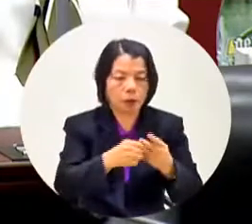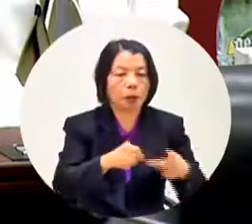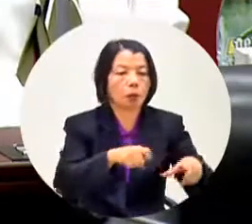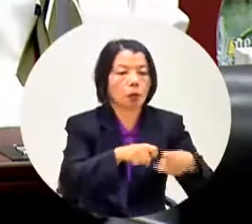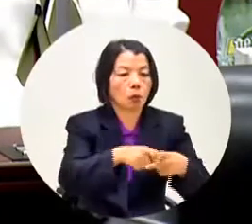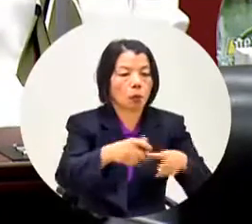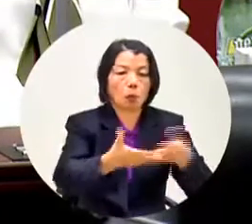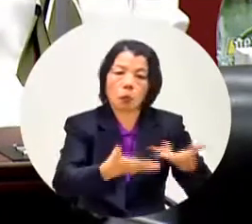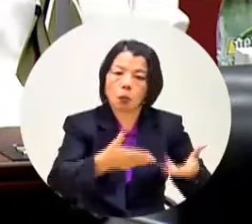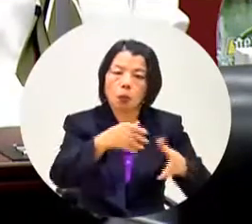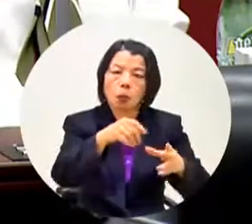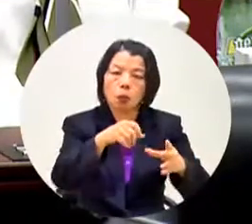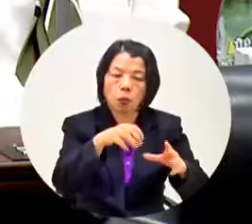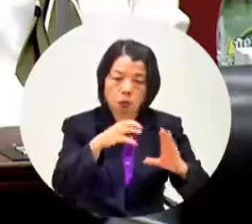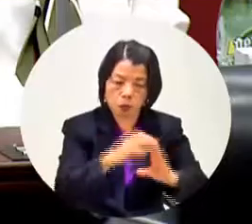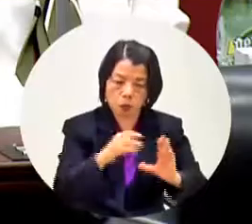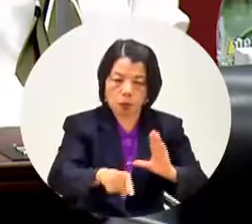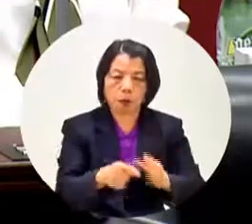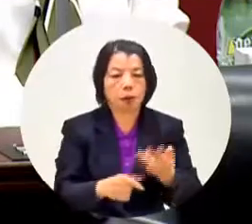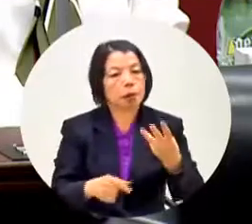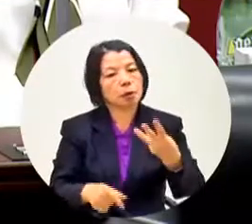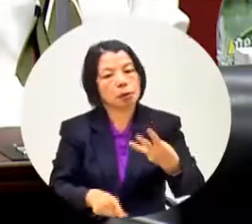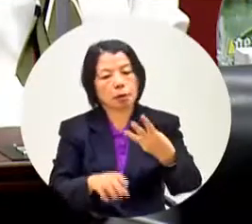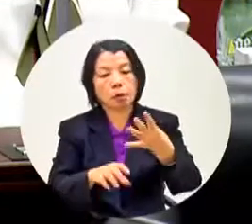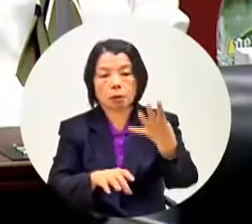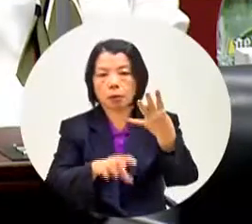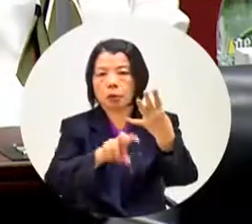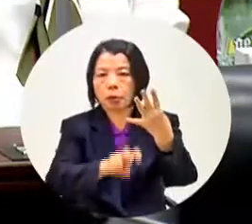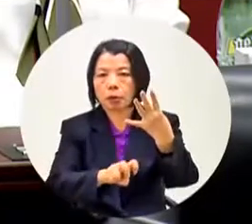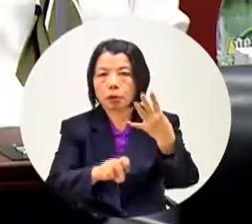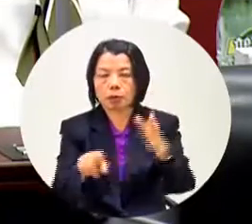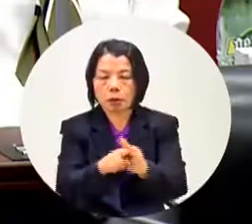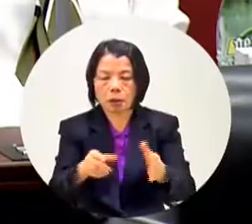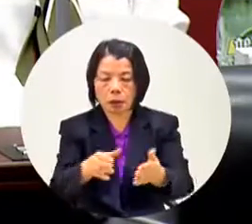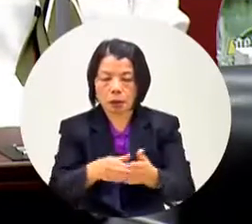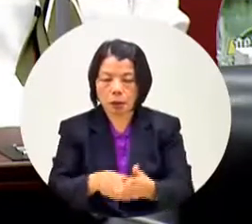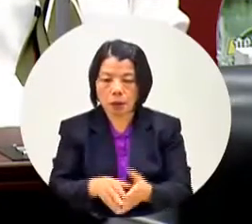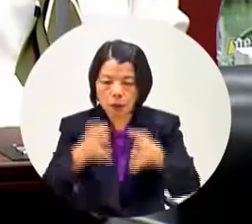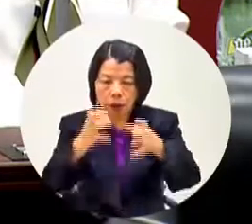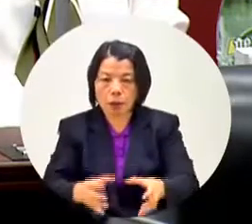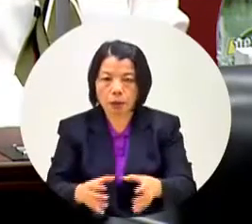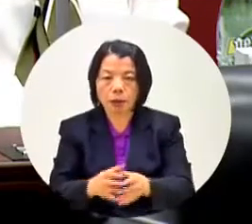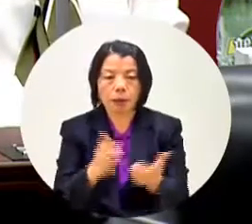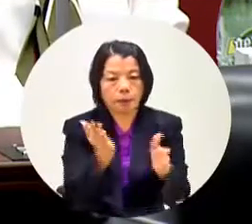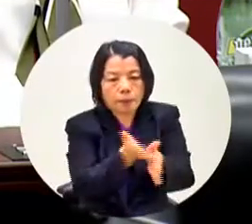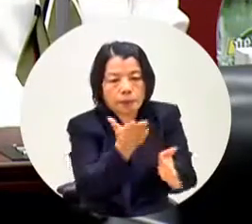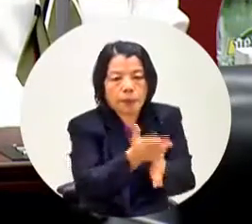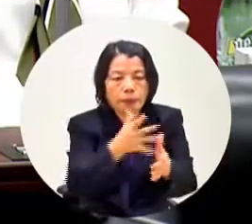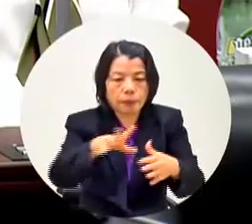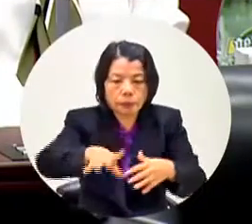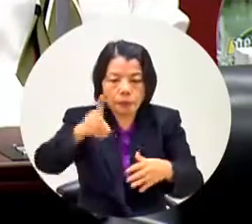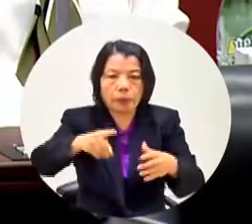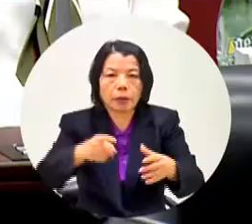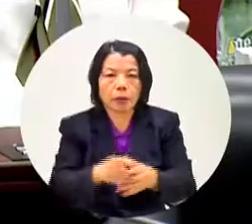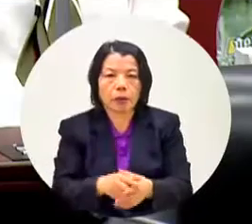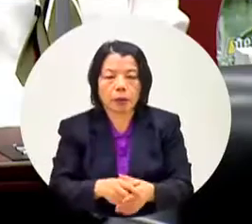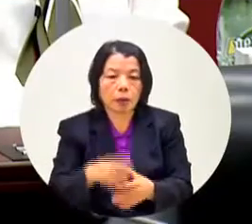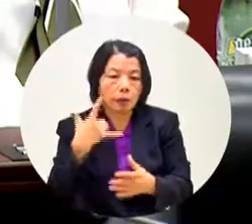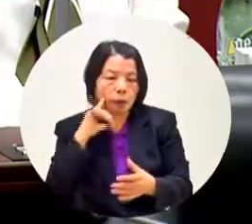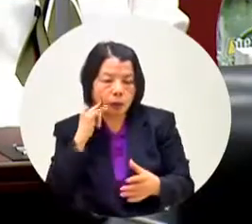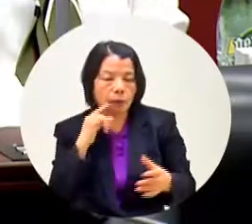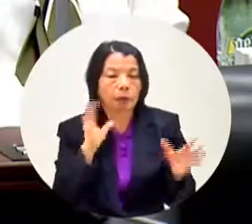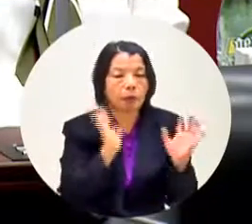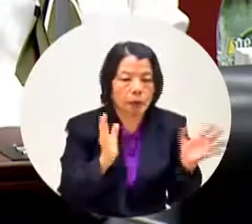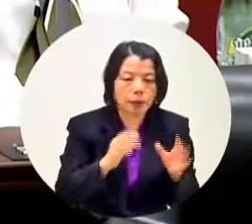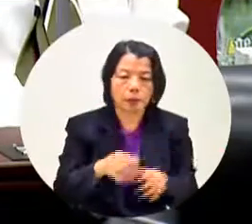一个好、哦、公园，好、哦、也避免那些狗狗饲主带着狗到我们各大邻近社区的公园的时